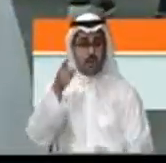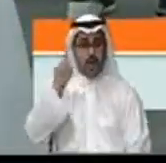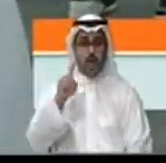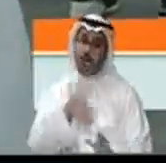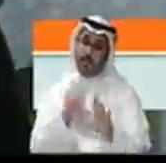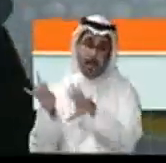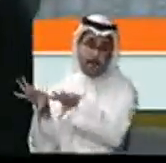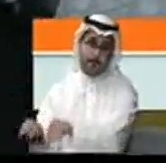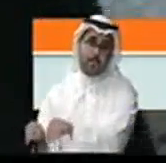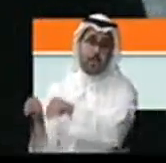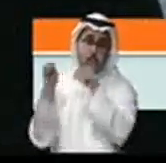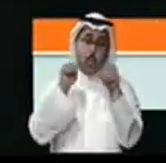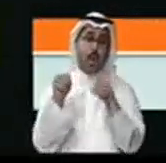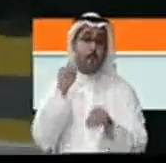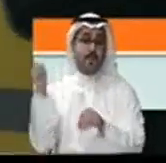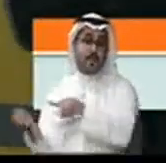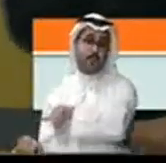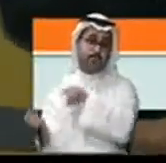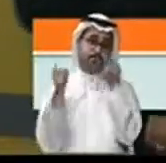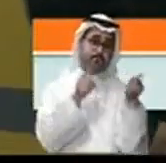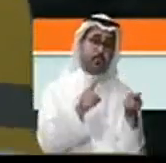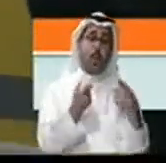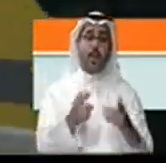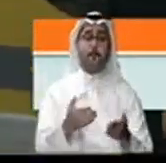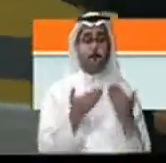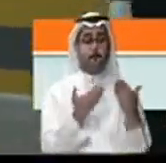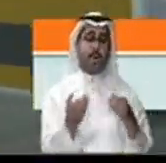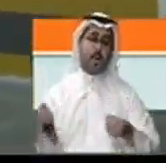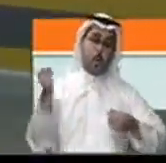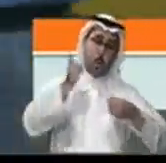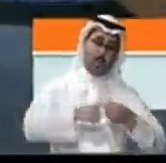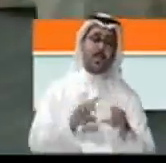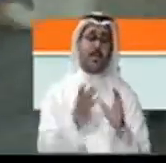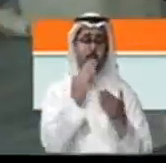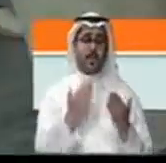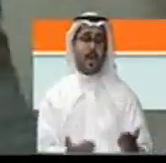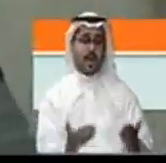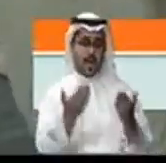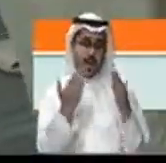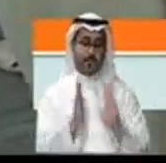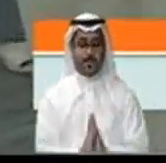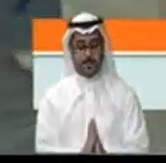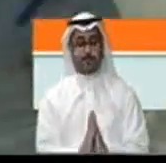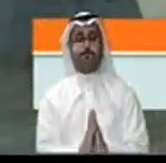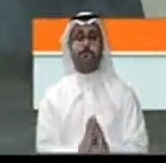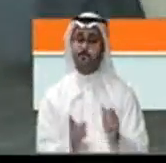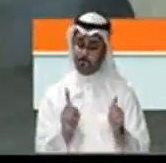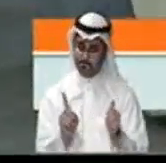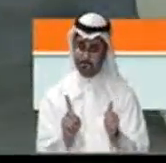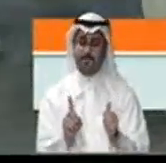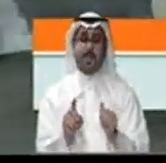655,000 حاج غادروا المدينة المنورة متجهين إلى مكة المكرمة خلال الفترة الماضية من موسم الحج هذا العام، في